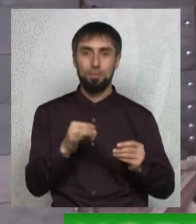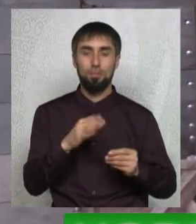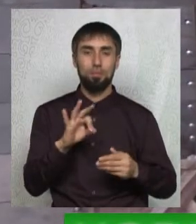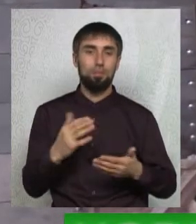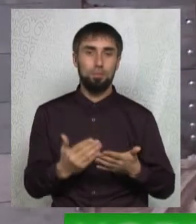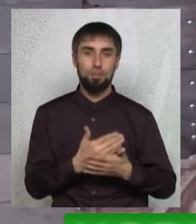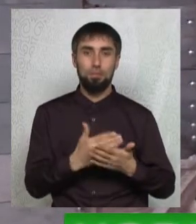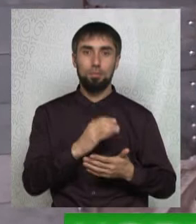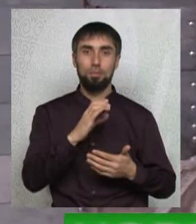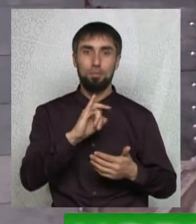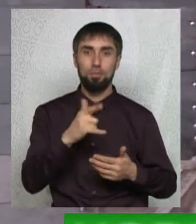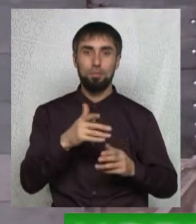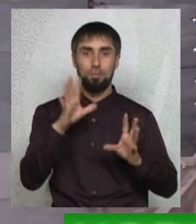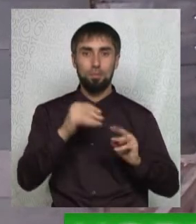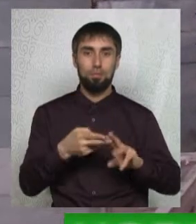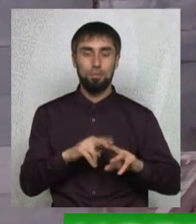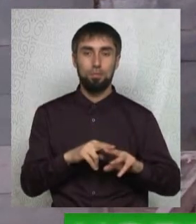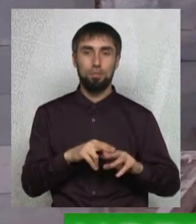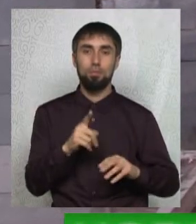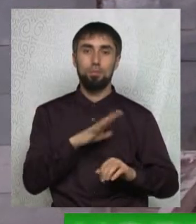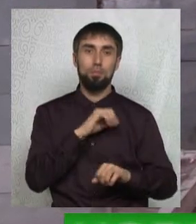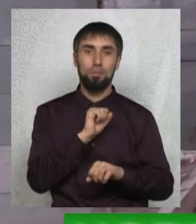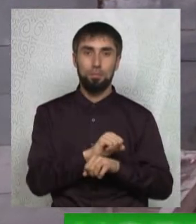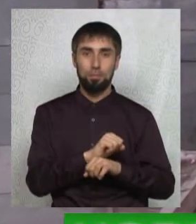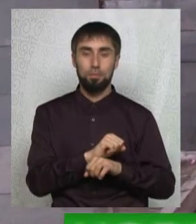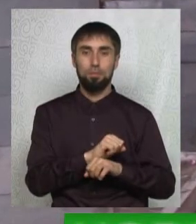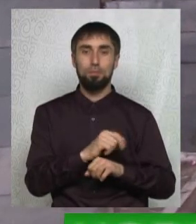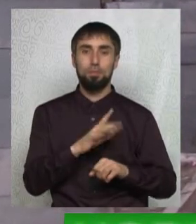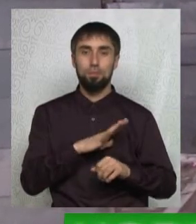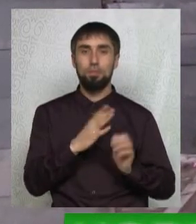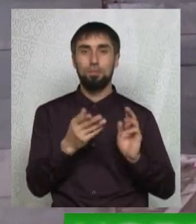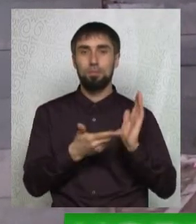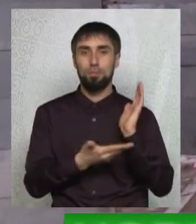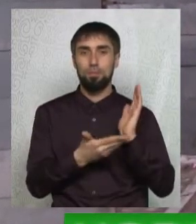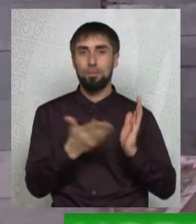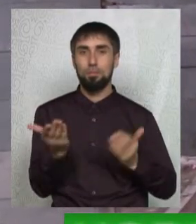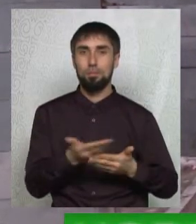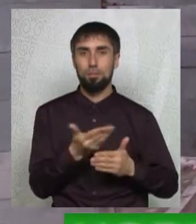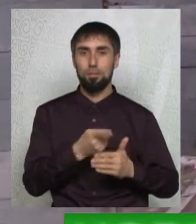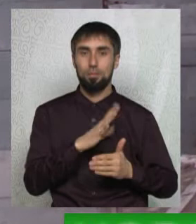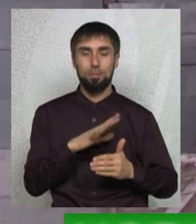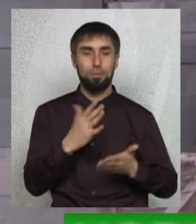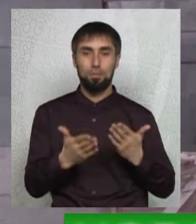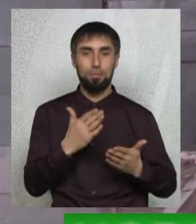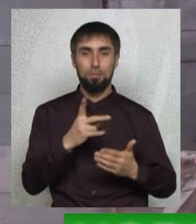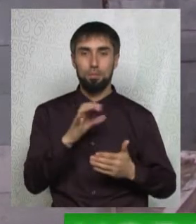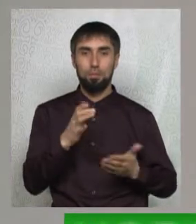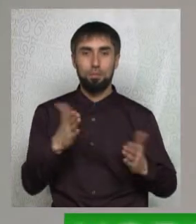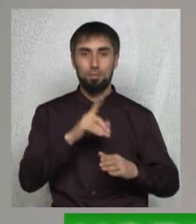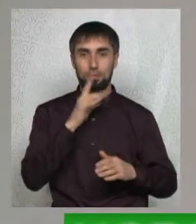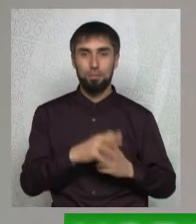Но суть всего этого – это притормозить, замедлить вырубание деревьев, иначе ни леса не